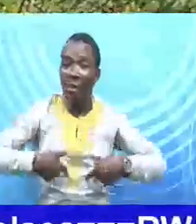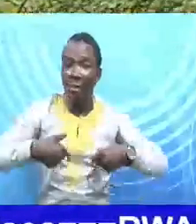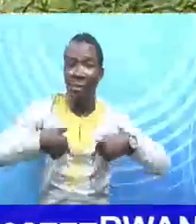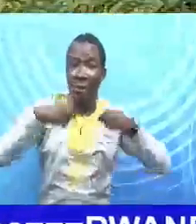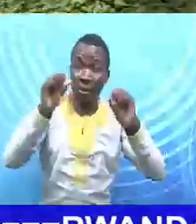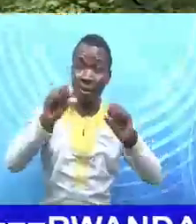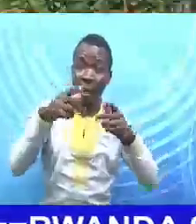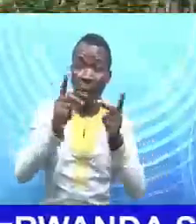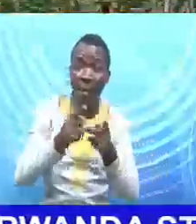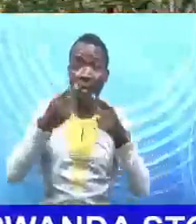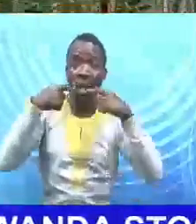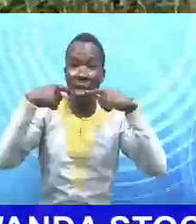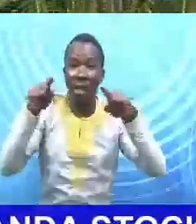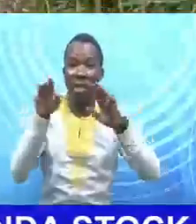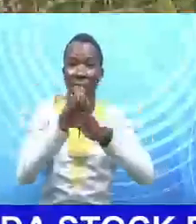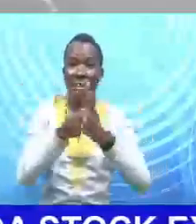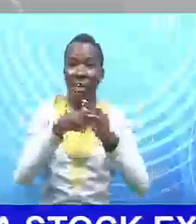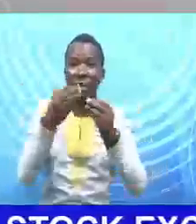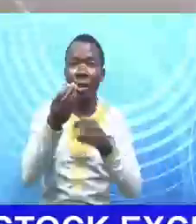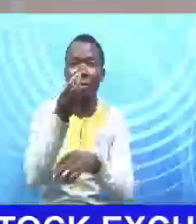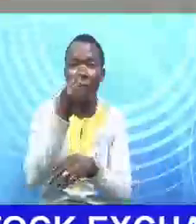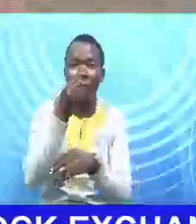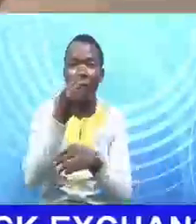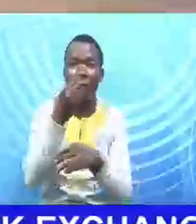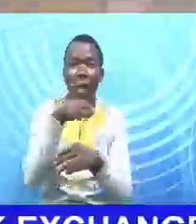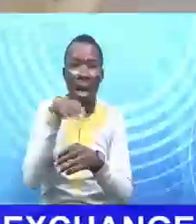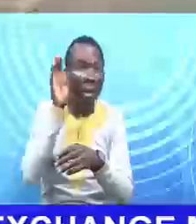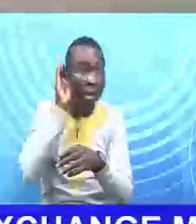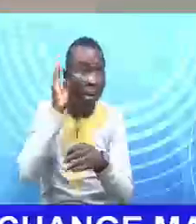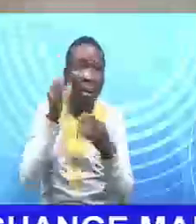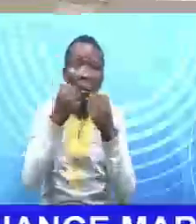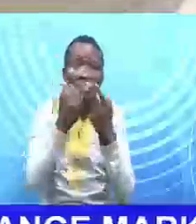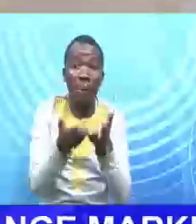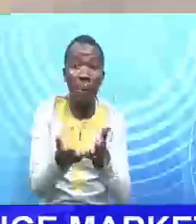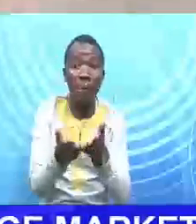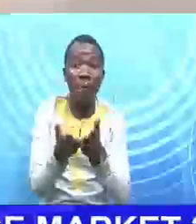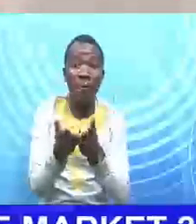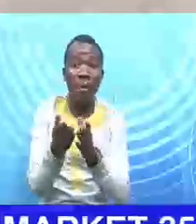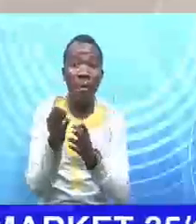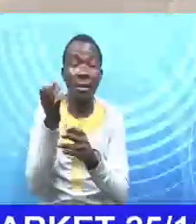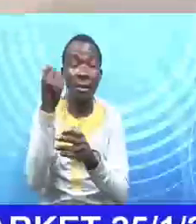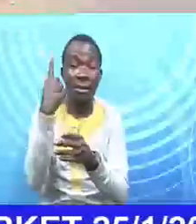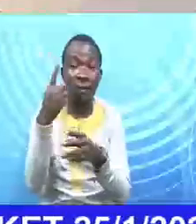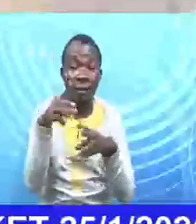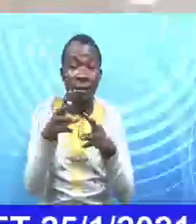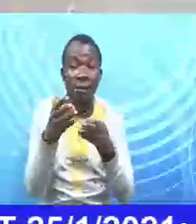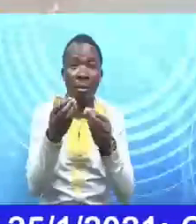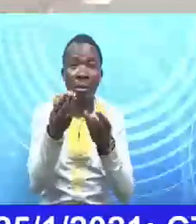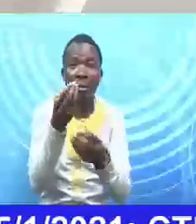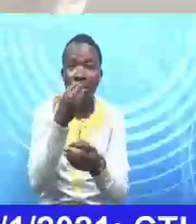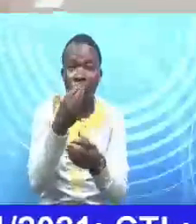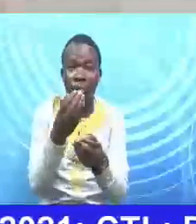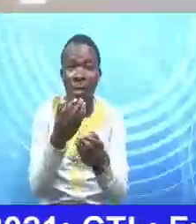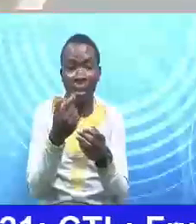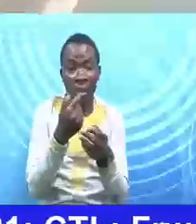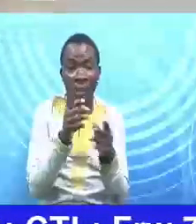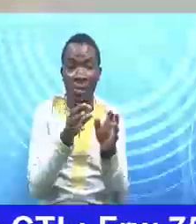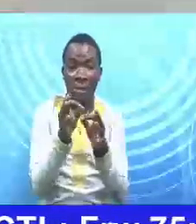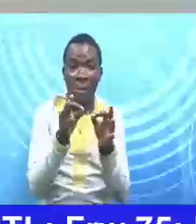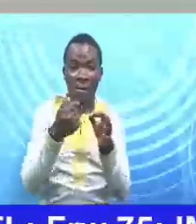aho batangaje ko gahunda yo gutanga ibyo kurya nta makuru na make bayifiteho ngo bumve ibyo kurya byatanzwe. Ni ukuvuga ngo njyewe